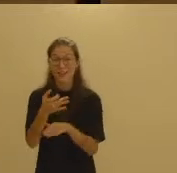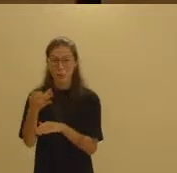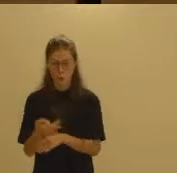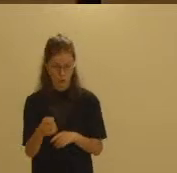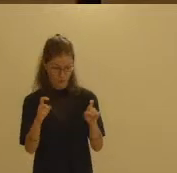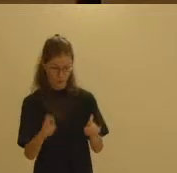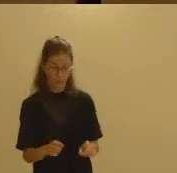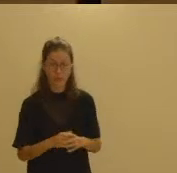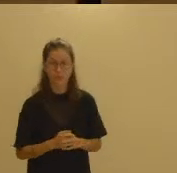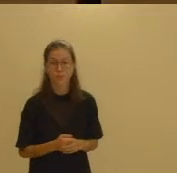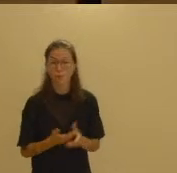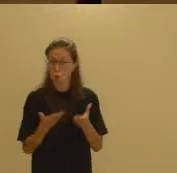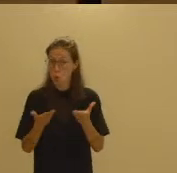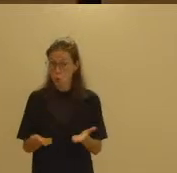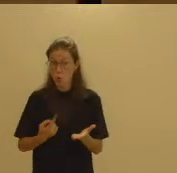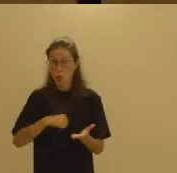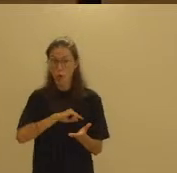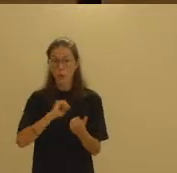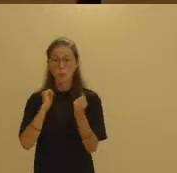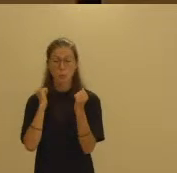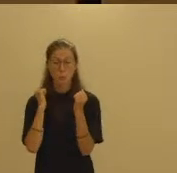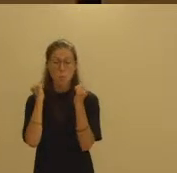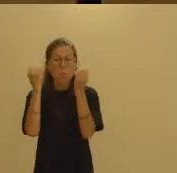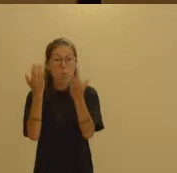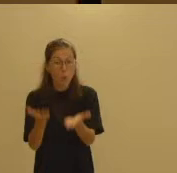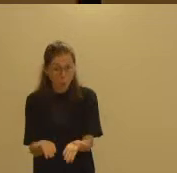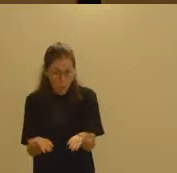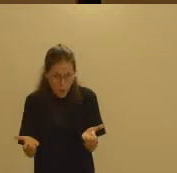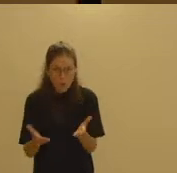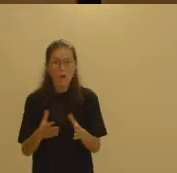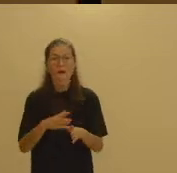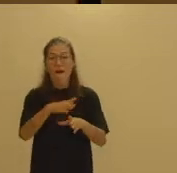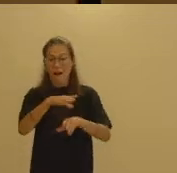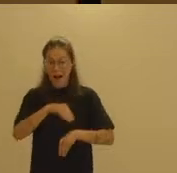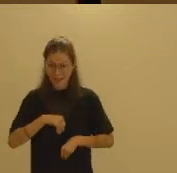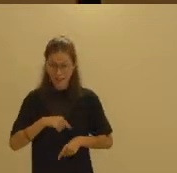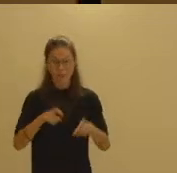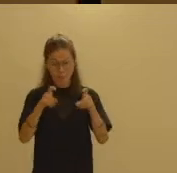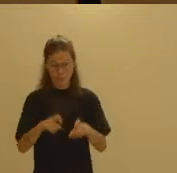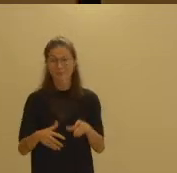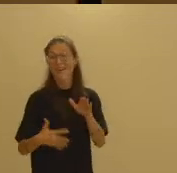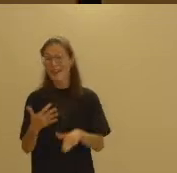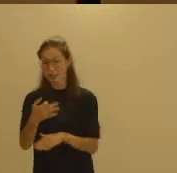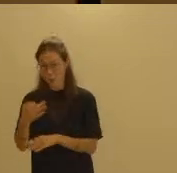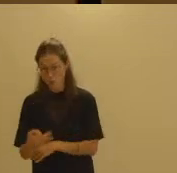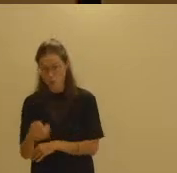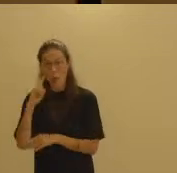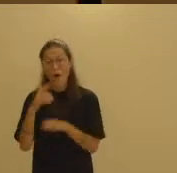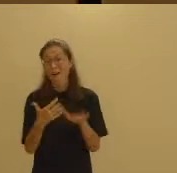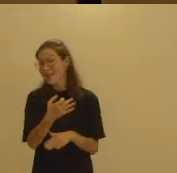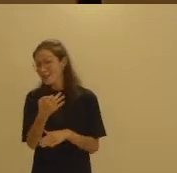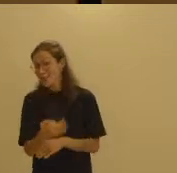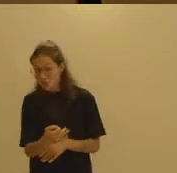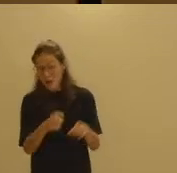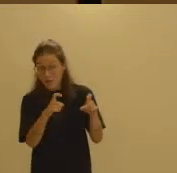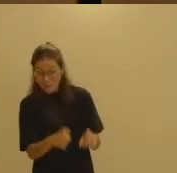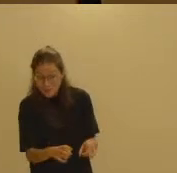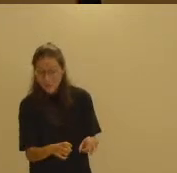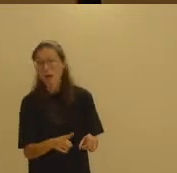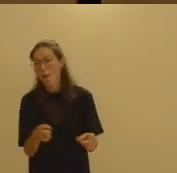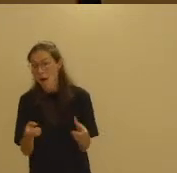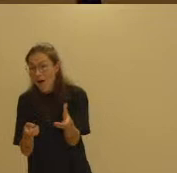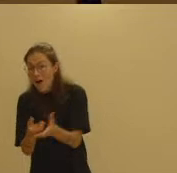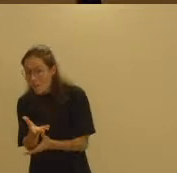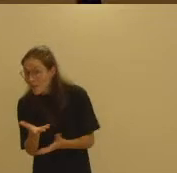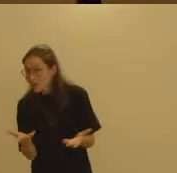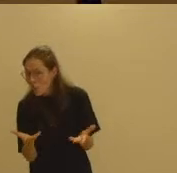vous est proposé aujourd'hui donc d'opter pour l'abattement de 15%, car avec un abattement de 15%, à titre d'information, pour